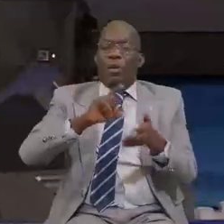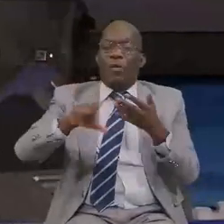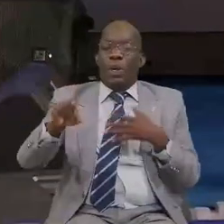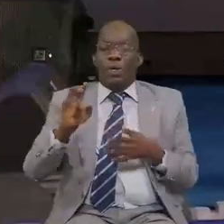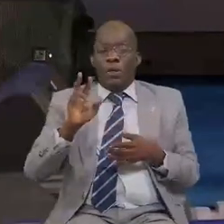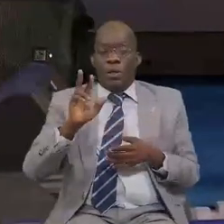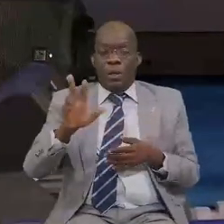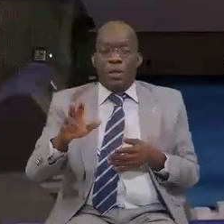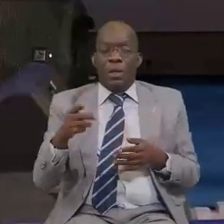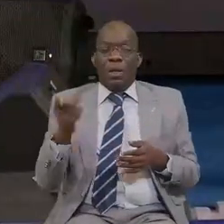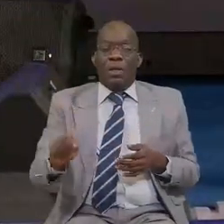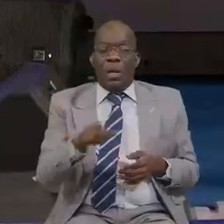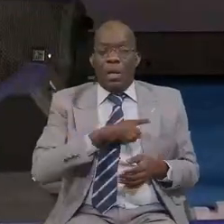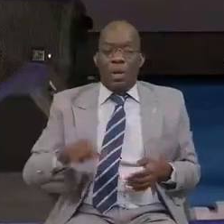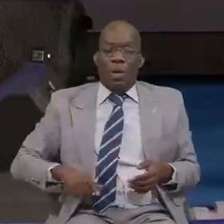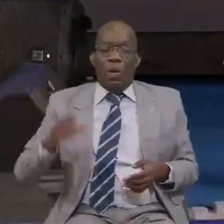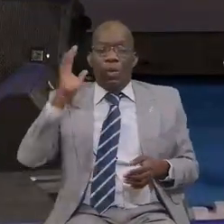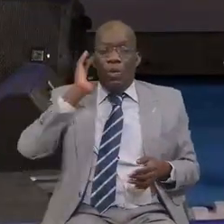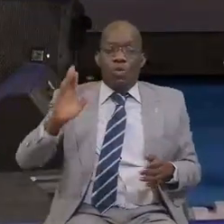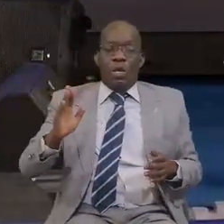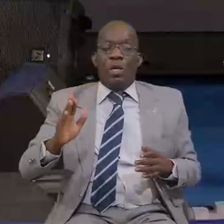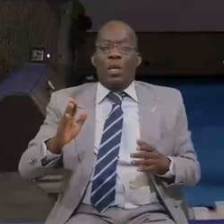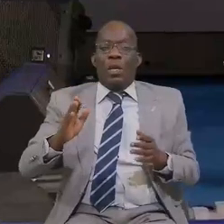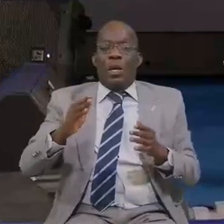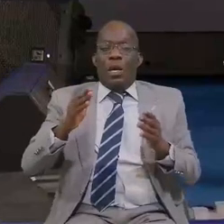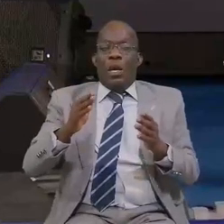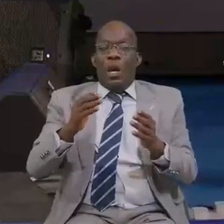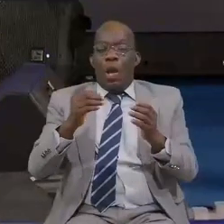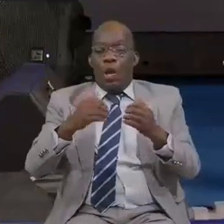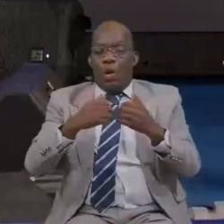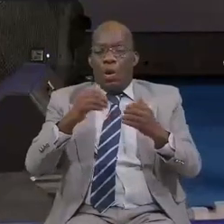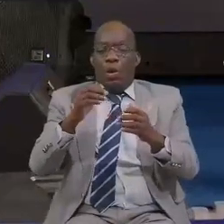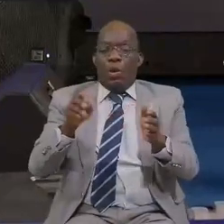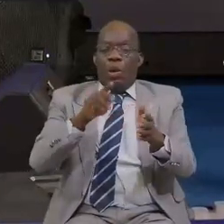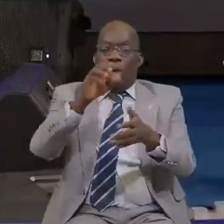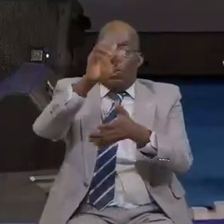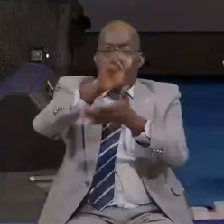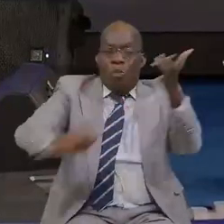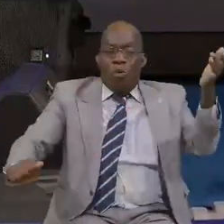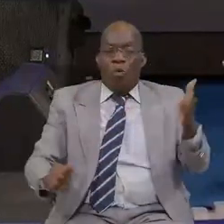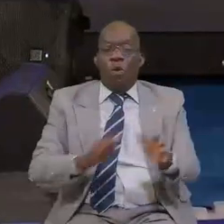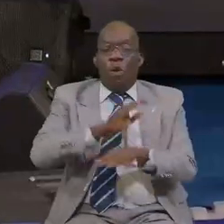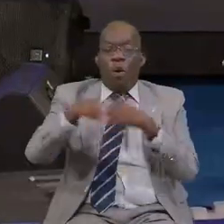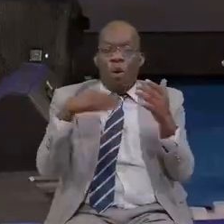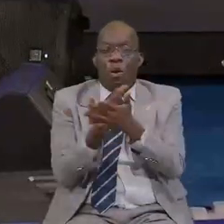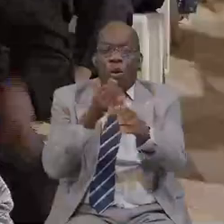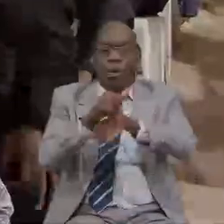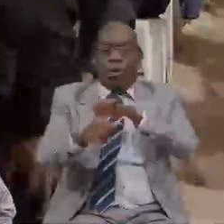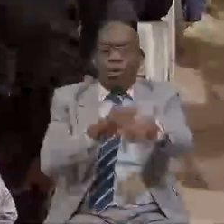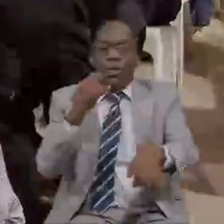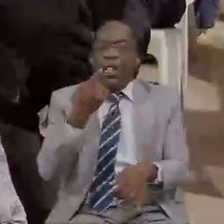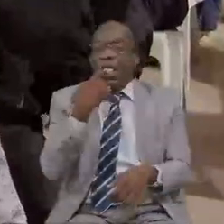3. Verset 4, le second. Que l'Éternel extermine toutes les lèvres flatteuses. pas quelques-unes, toutes